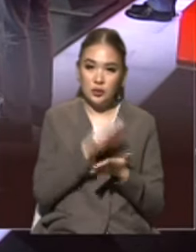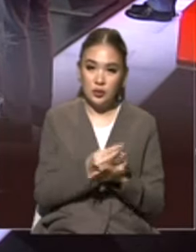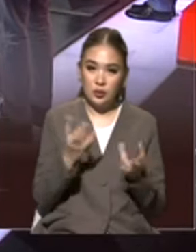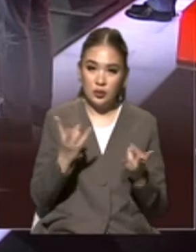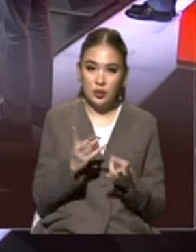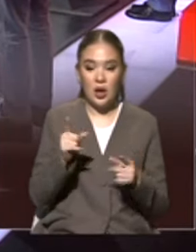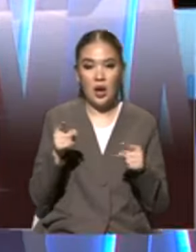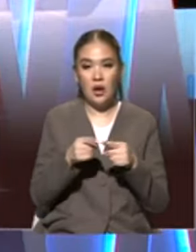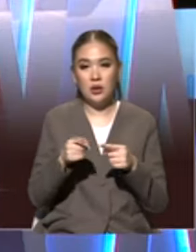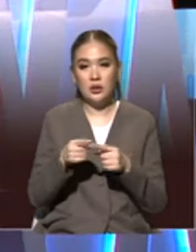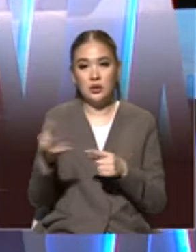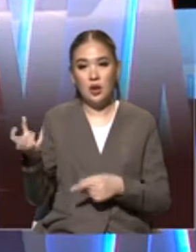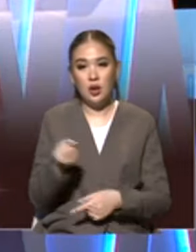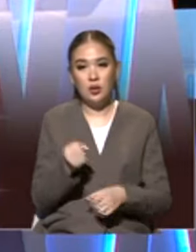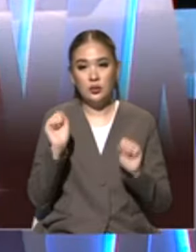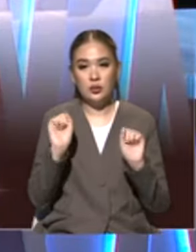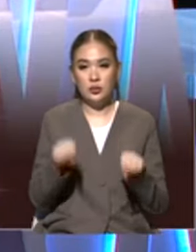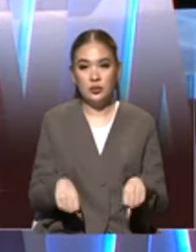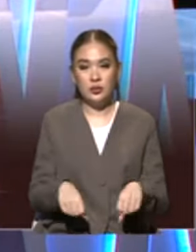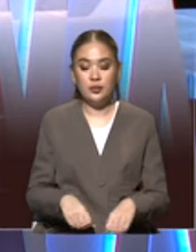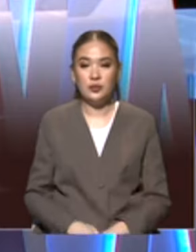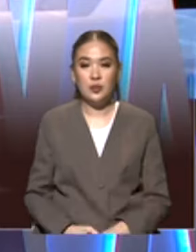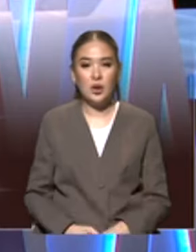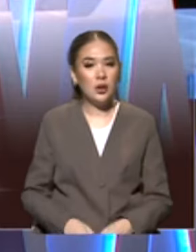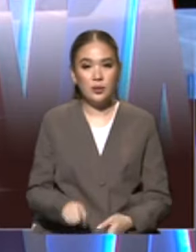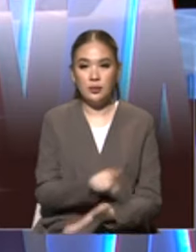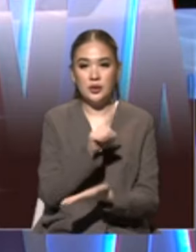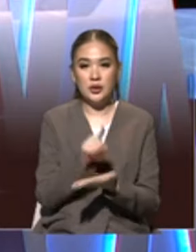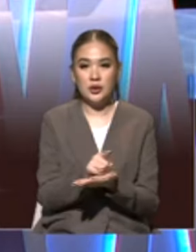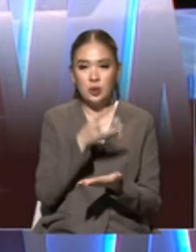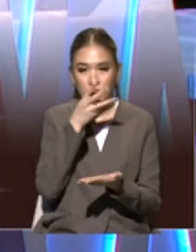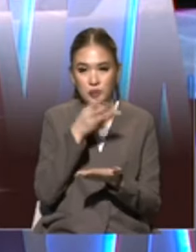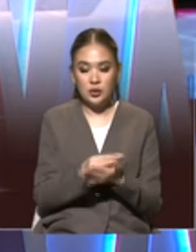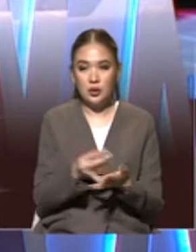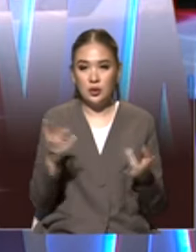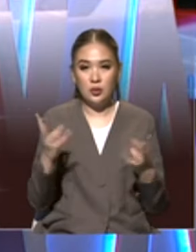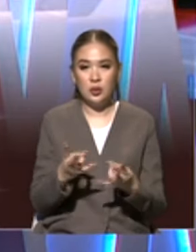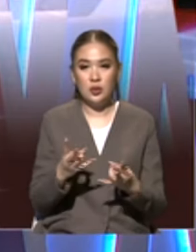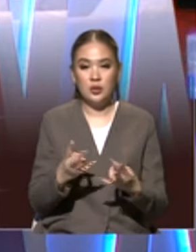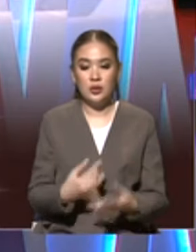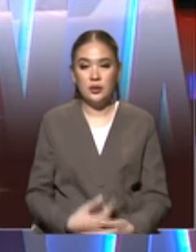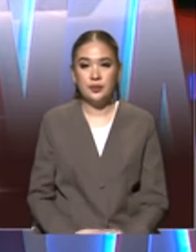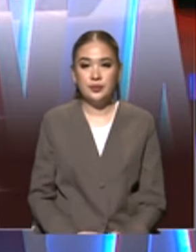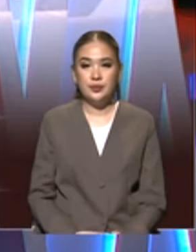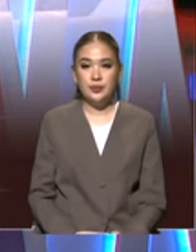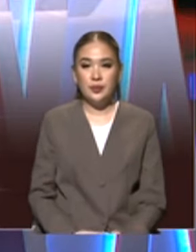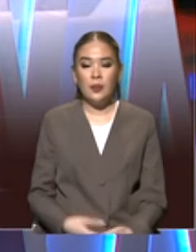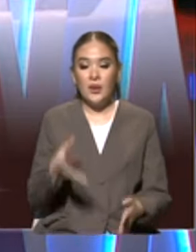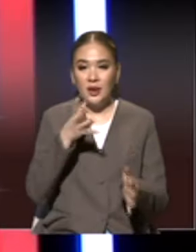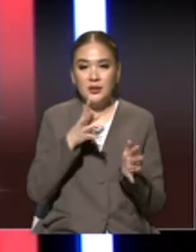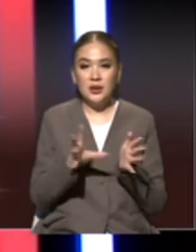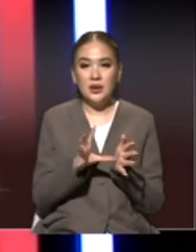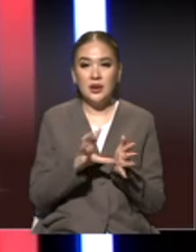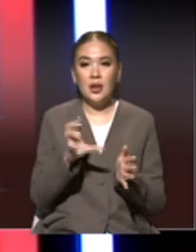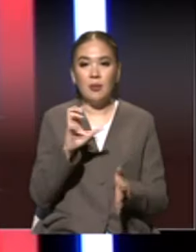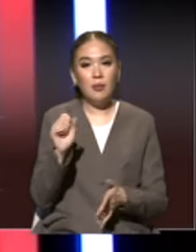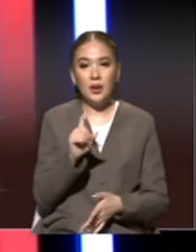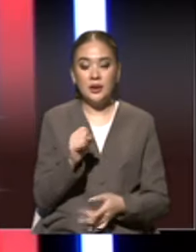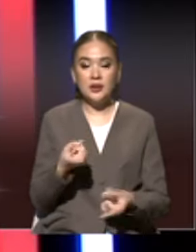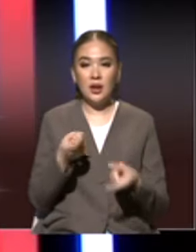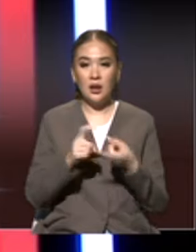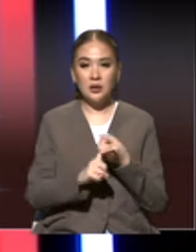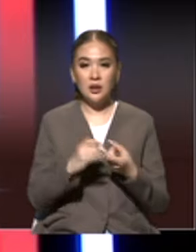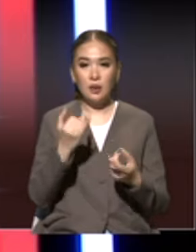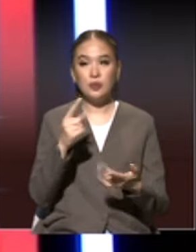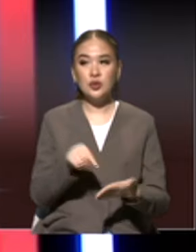оны арендаға алып көрсетіп салуға бола ма? Міндетті түрде өзінікі болу керек. Өзінікі болу керек, фирманың, иә? Иә, техникалық база дегенге қатысты тағы